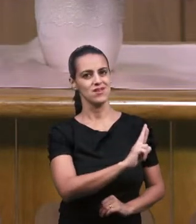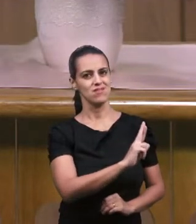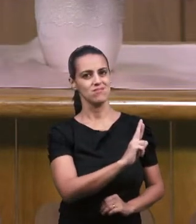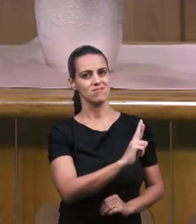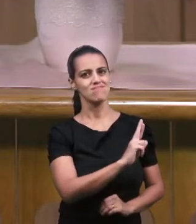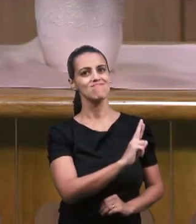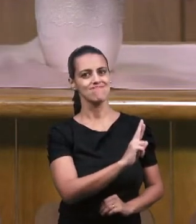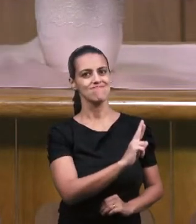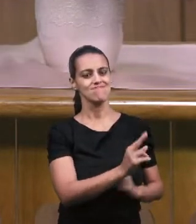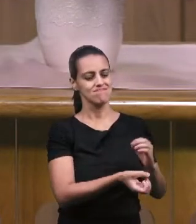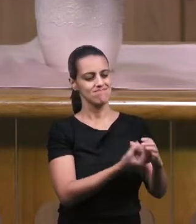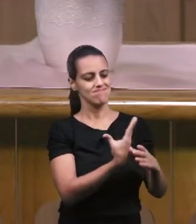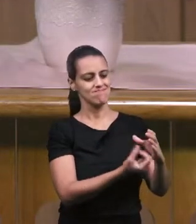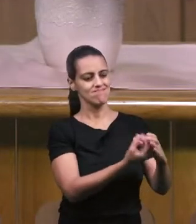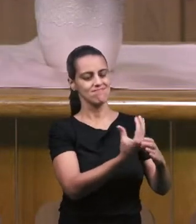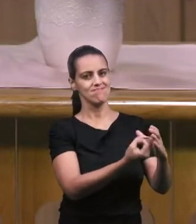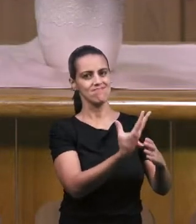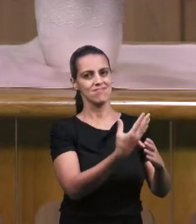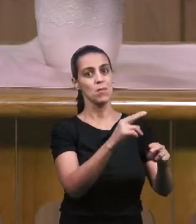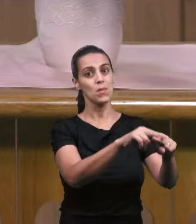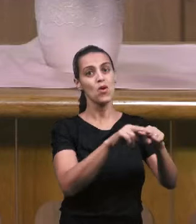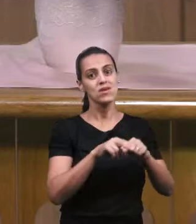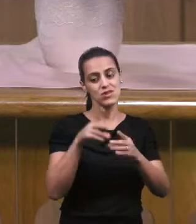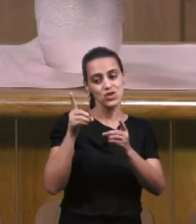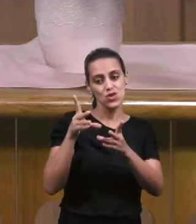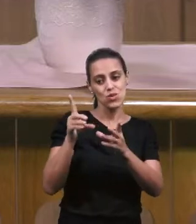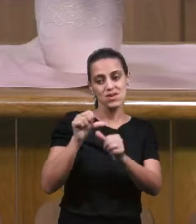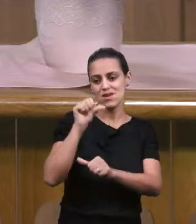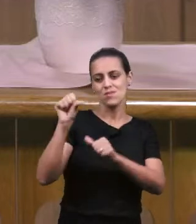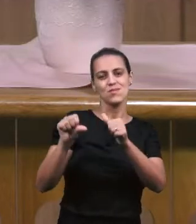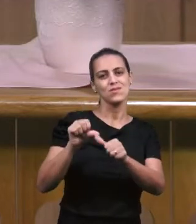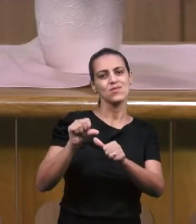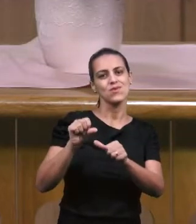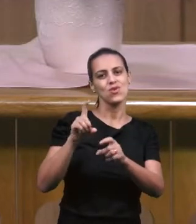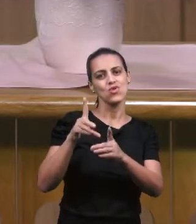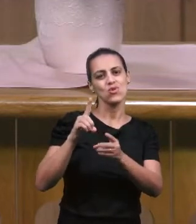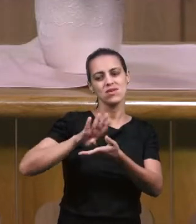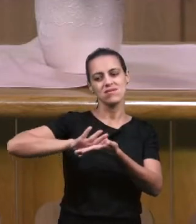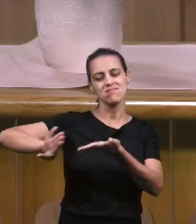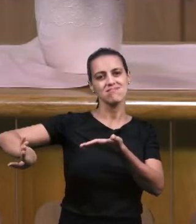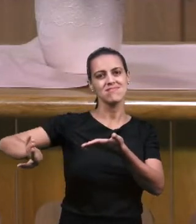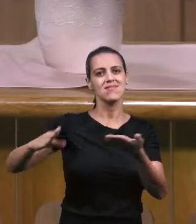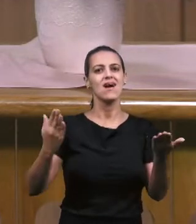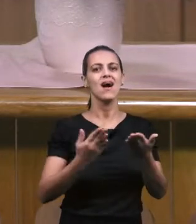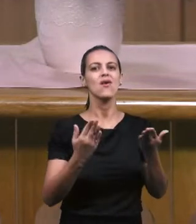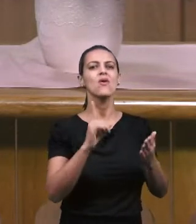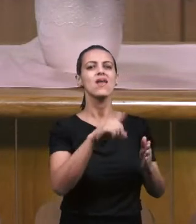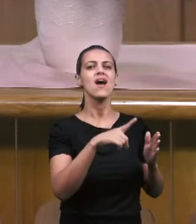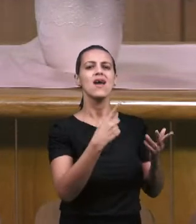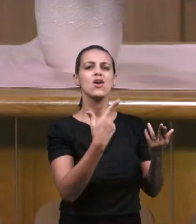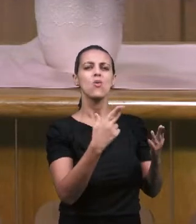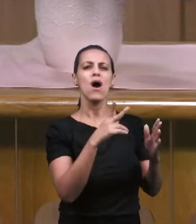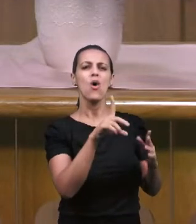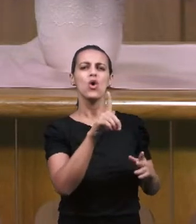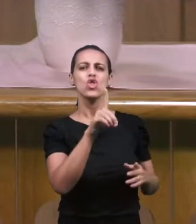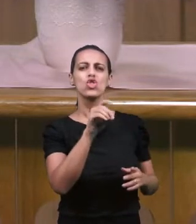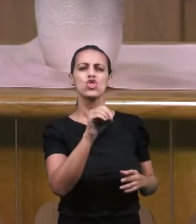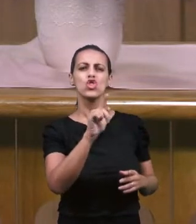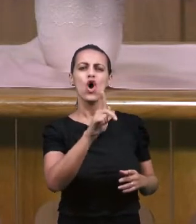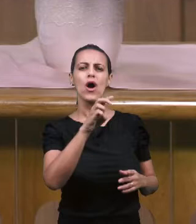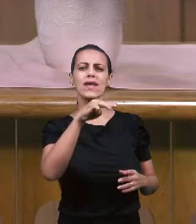Donc, c'est celle qui a changé la doctrine par